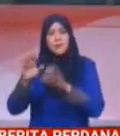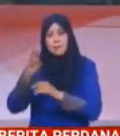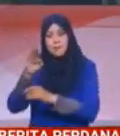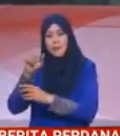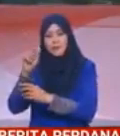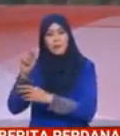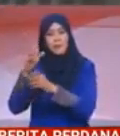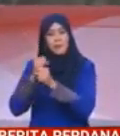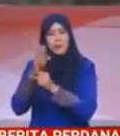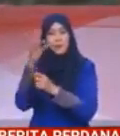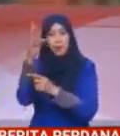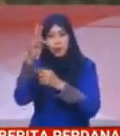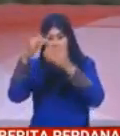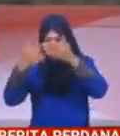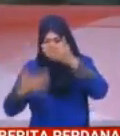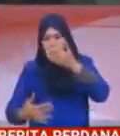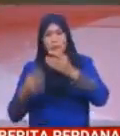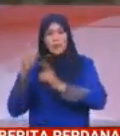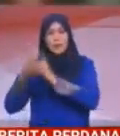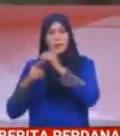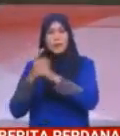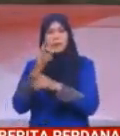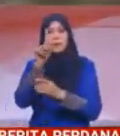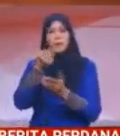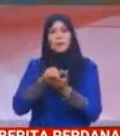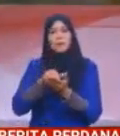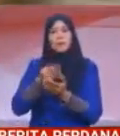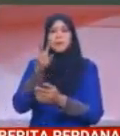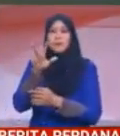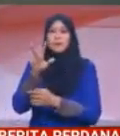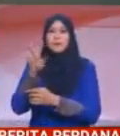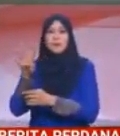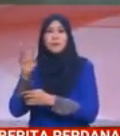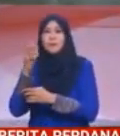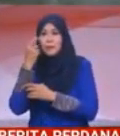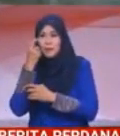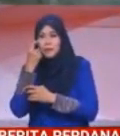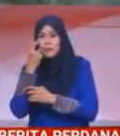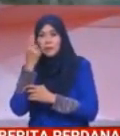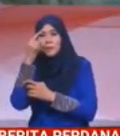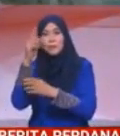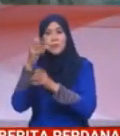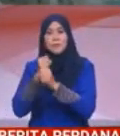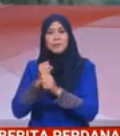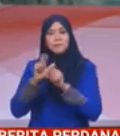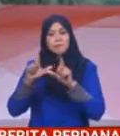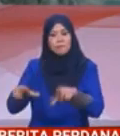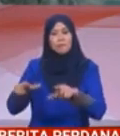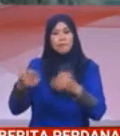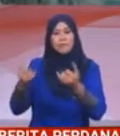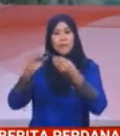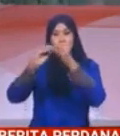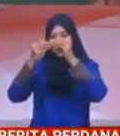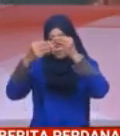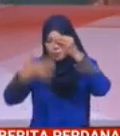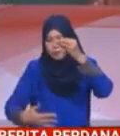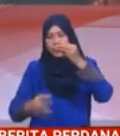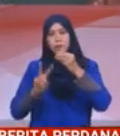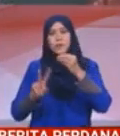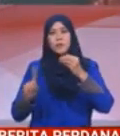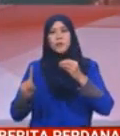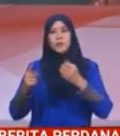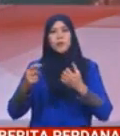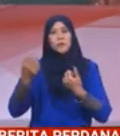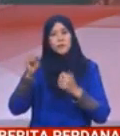kedudukan ke-17 ranking dunia dengan 1235 mata sekaligus meletakkan dirinya di ranking ke-21 road to